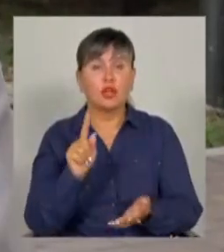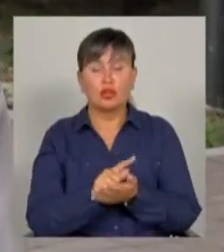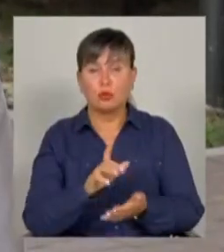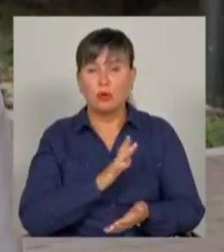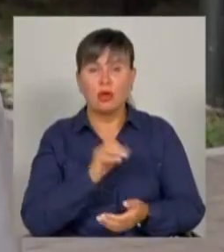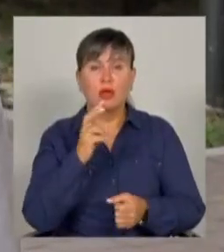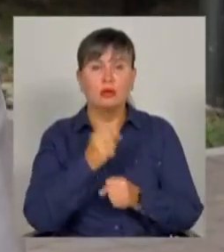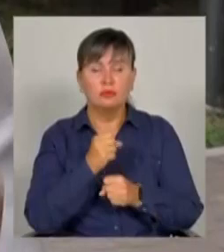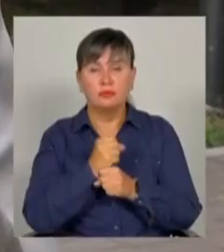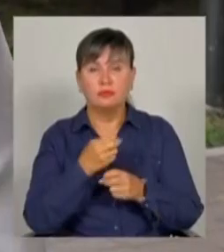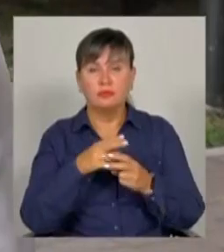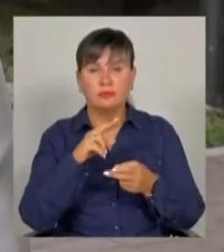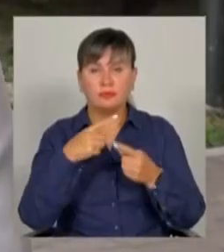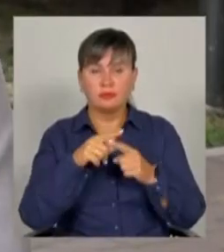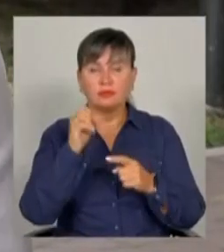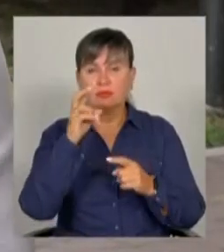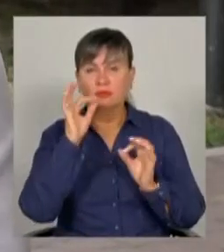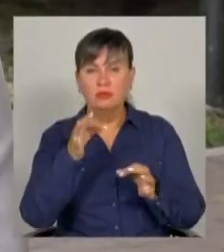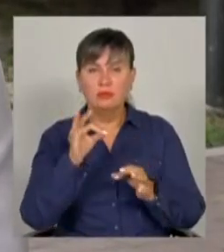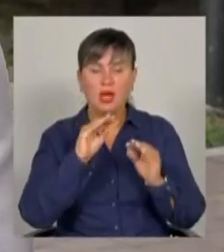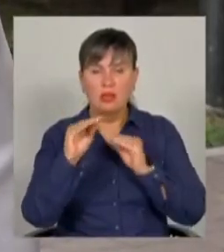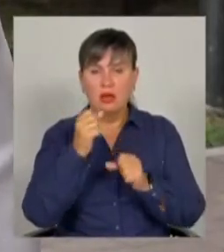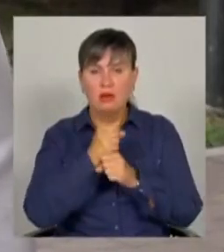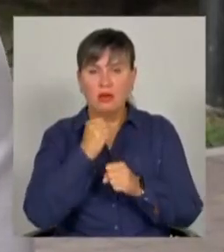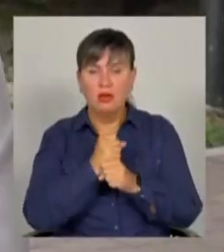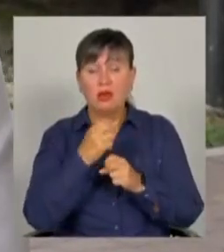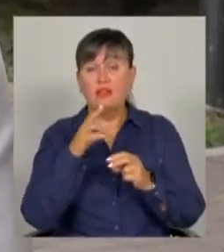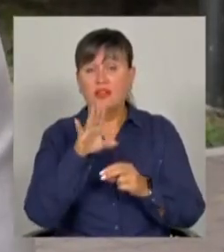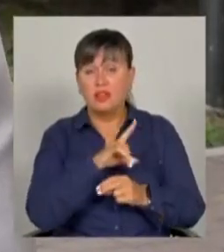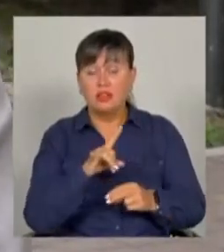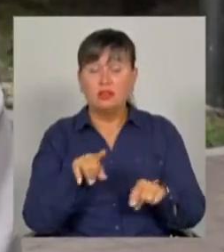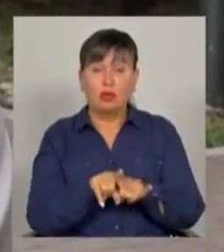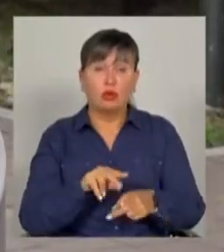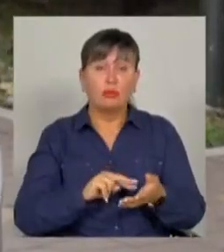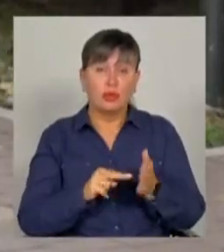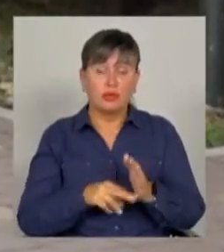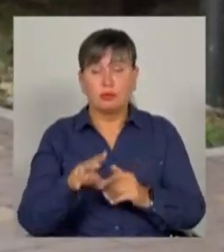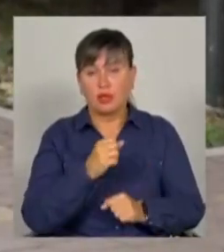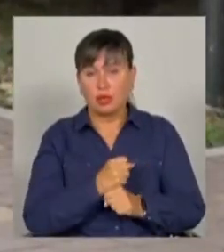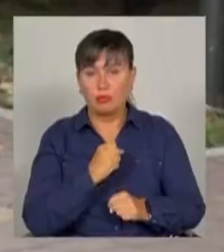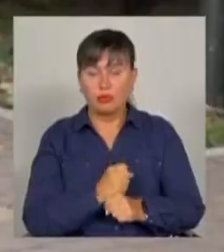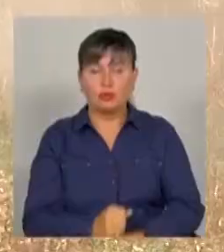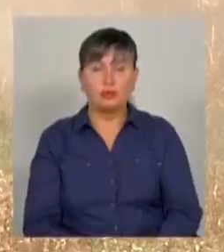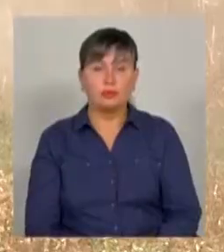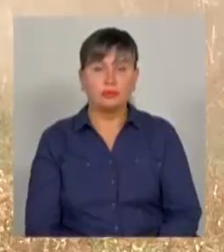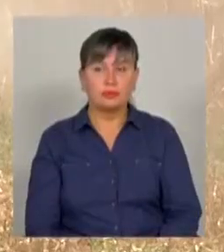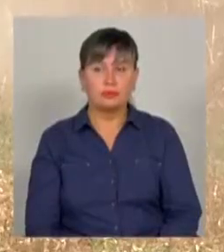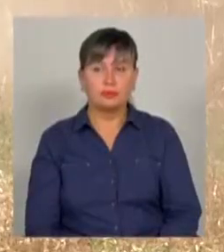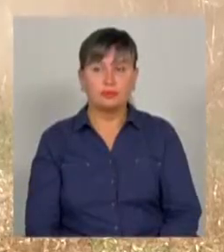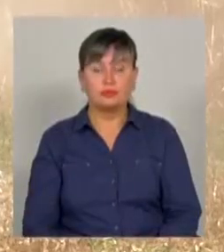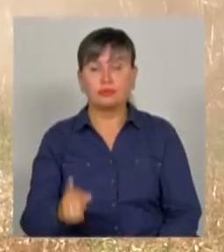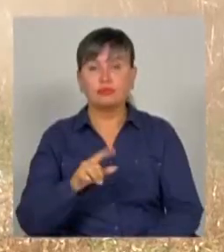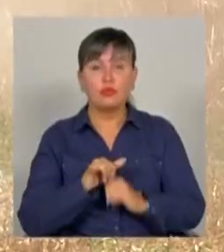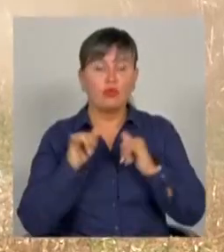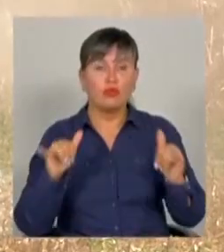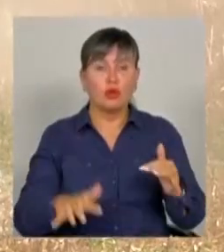как работать с этой техникой, как правильно поставить работу. Вот именно в таком плане мы работаем со студентами. А вот чтобы